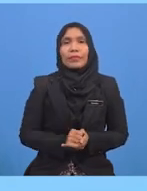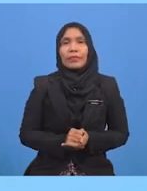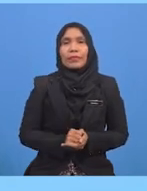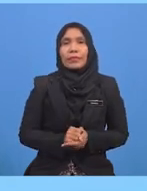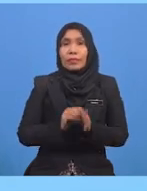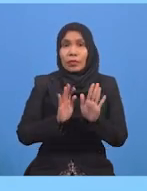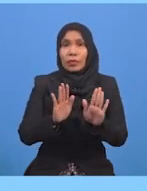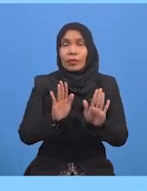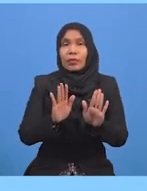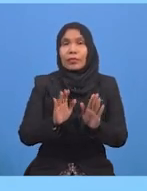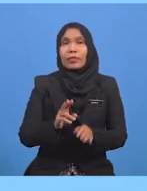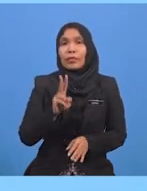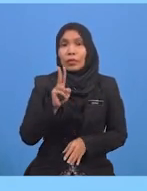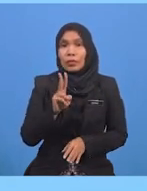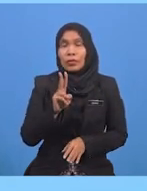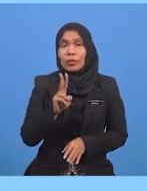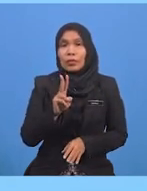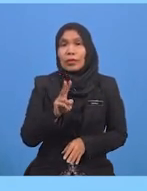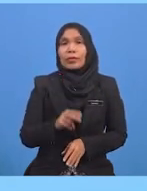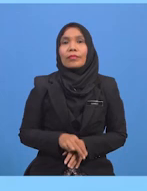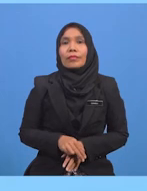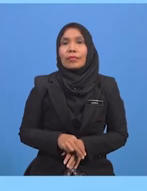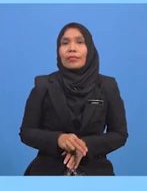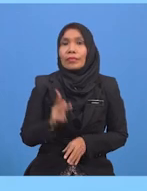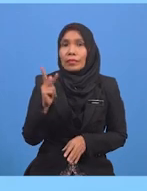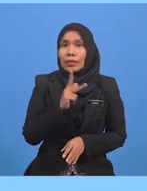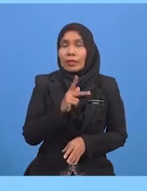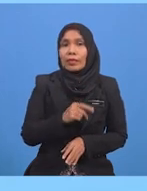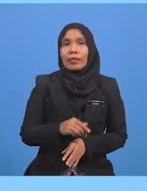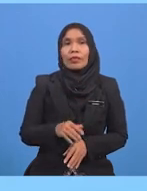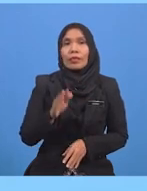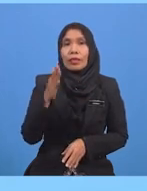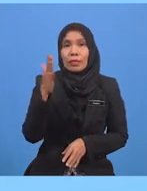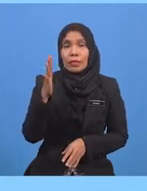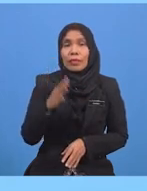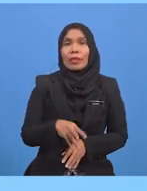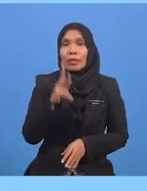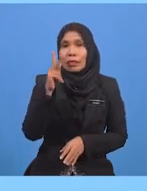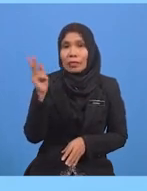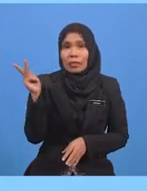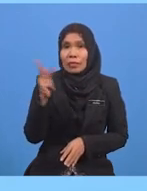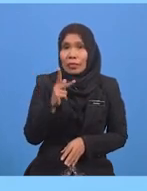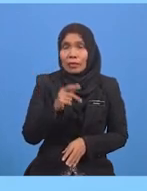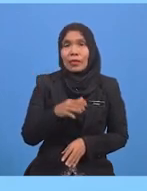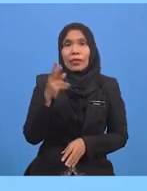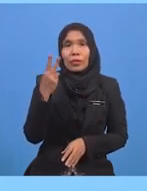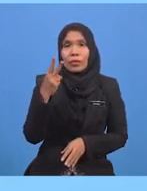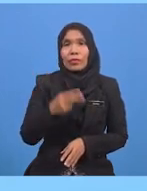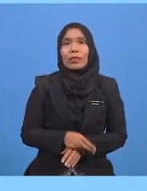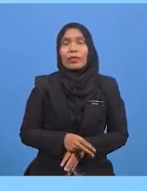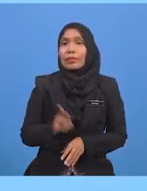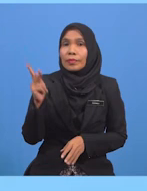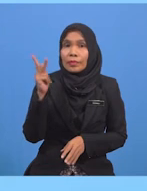tolak 2 didarabkan dengan 15 didarabkan dengan 12 didarabkan